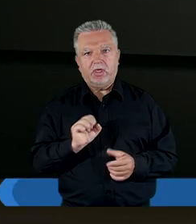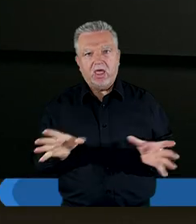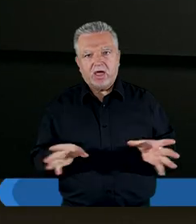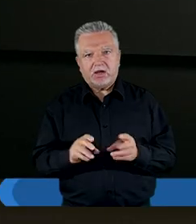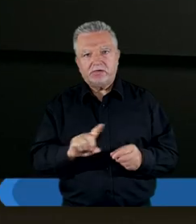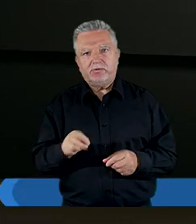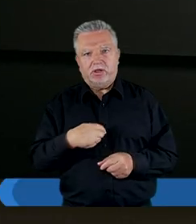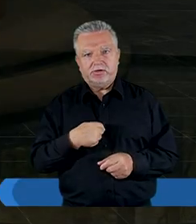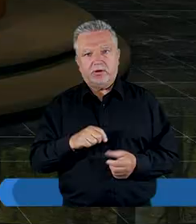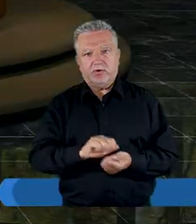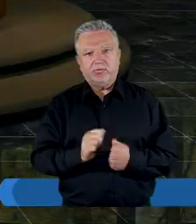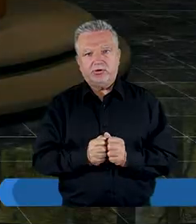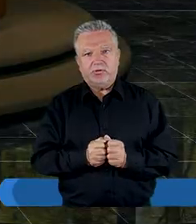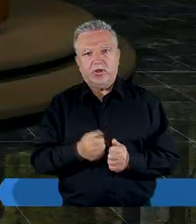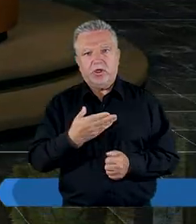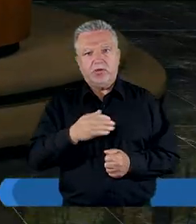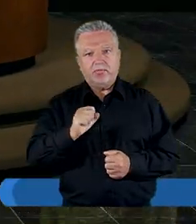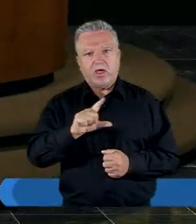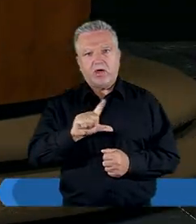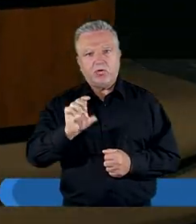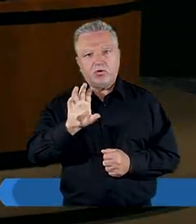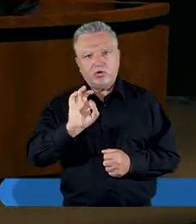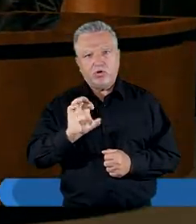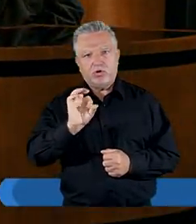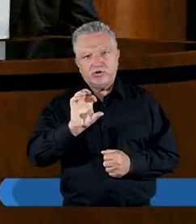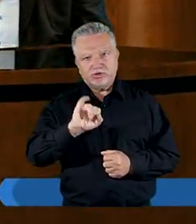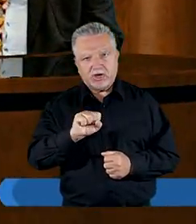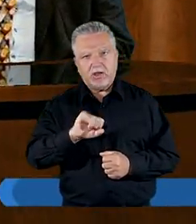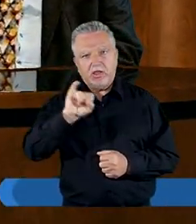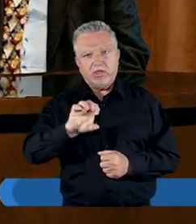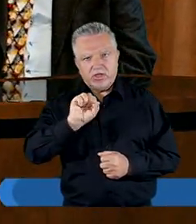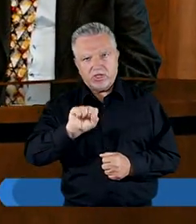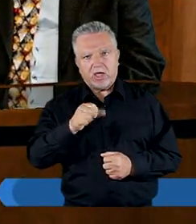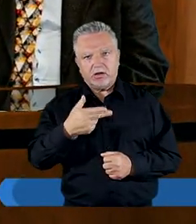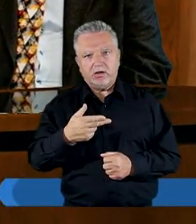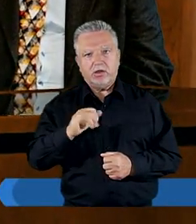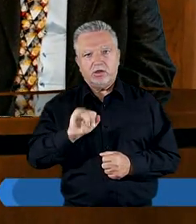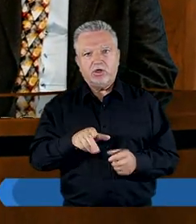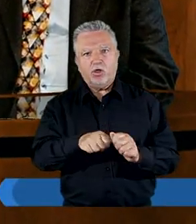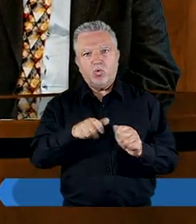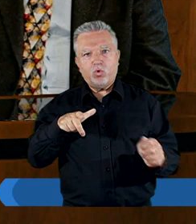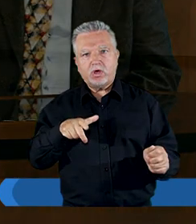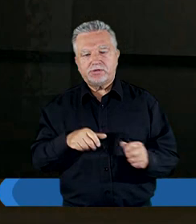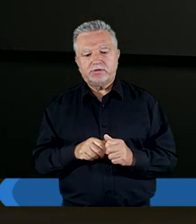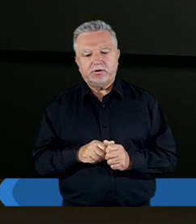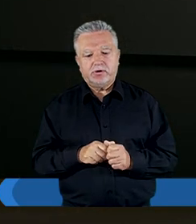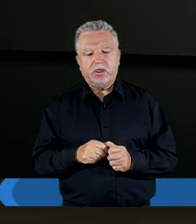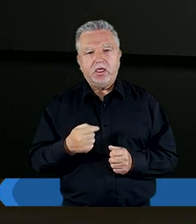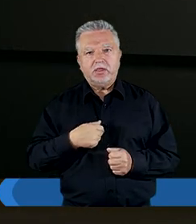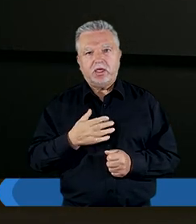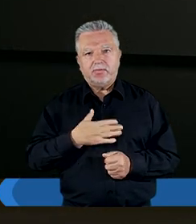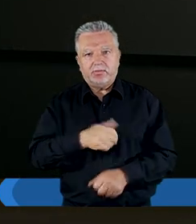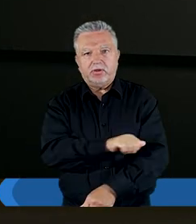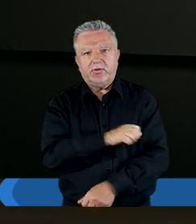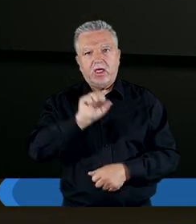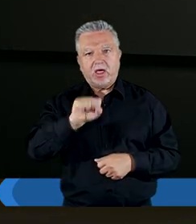Razem ze mną są Małgosia, Janusz i Łukasz, a ja mam na